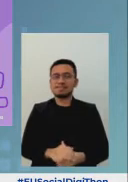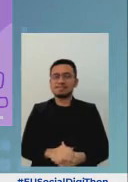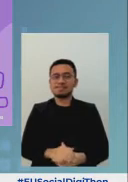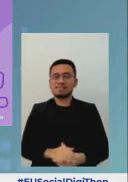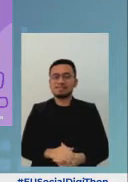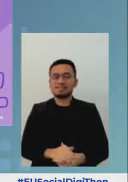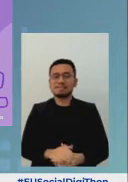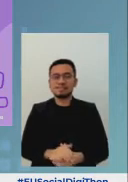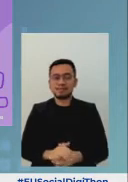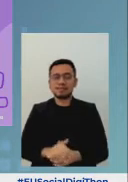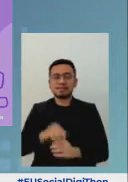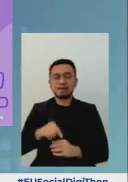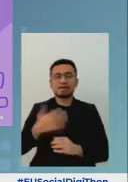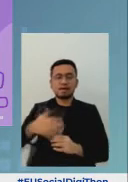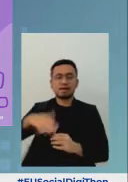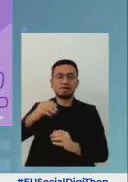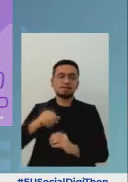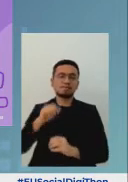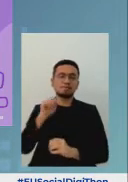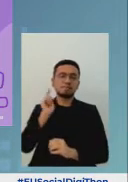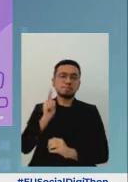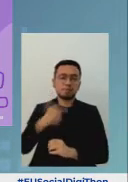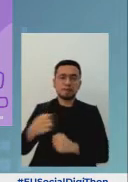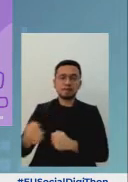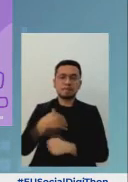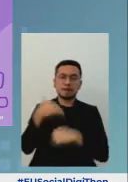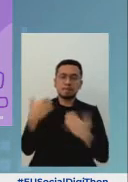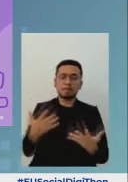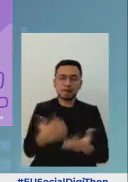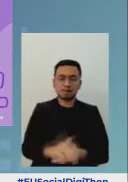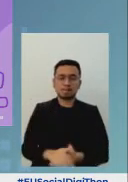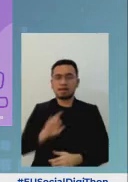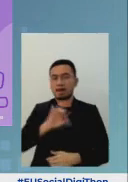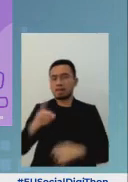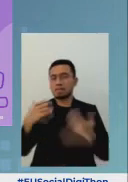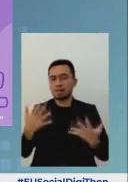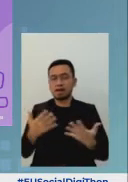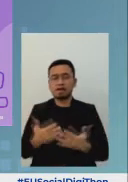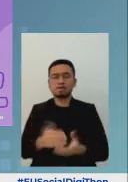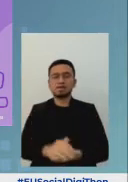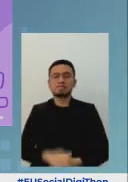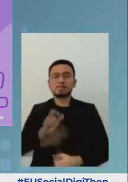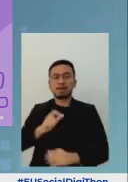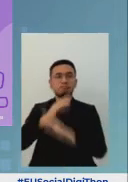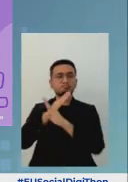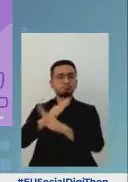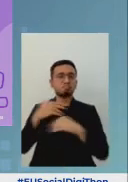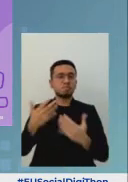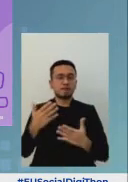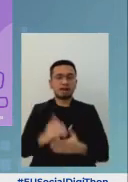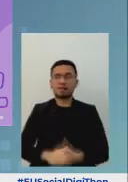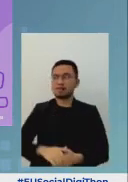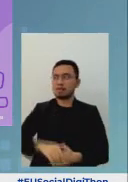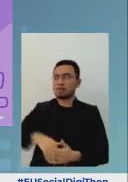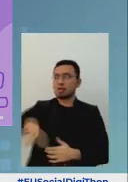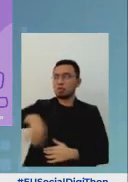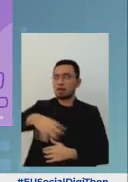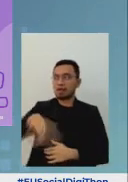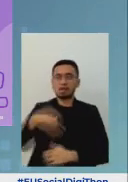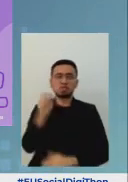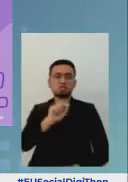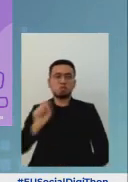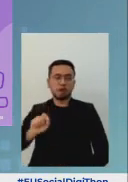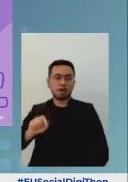aksi khasnya seperti apa, penyebabnya, dampaknya, dan kemudian bagaimana penanganannya dari sisi keluarga maupun dari sisi sekolah